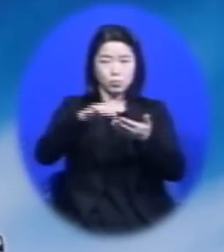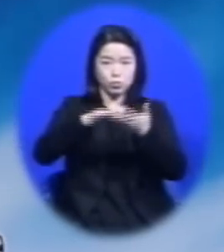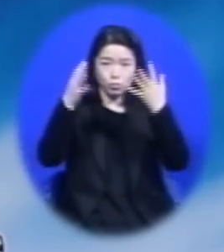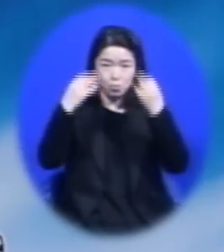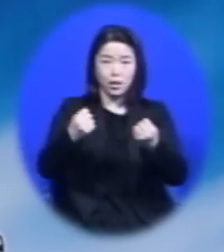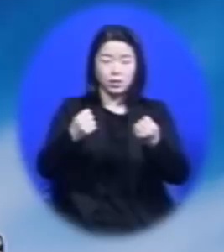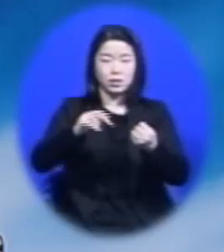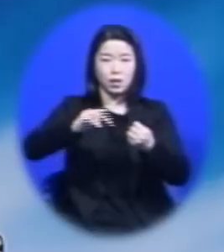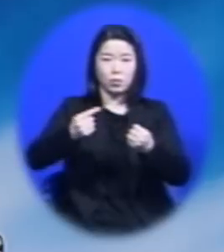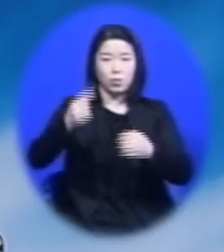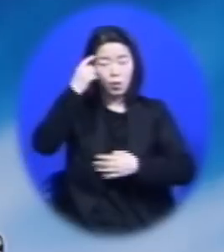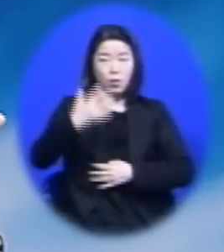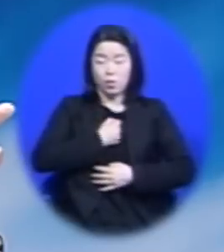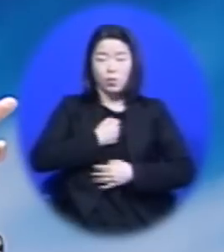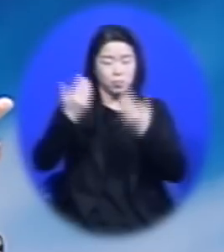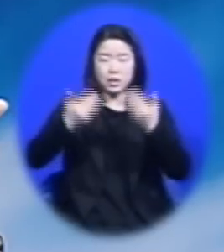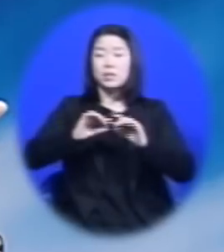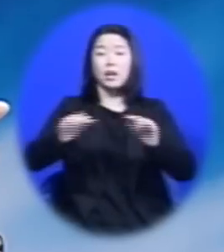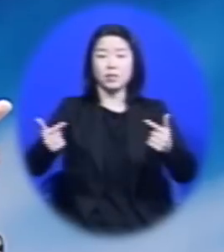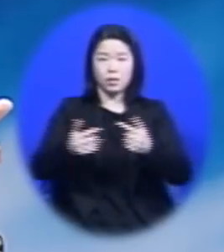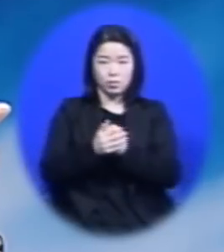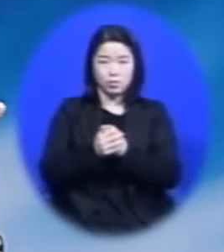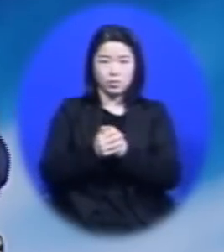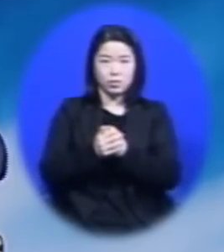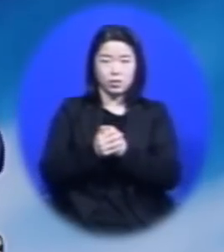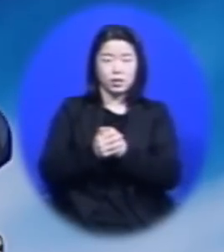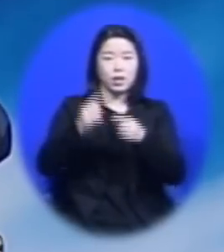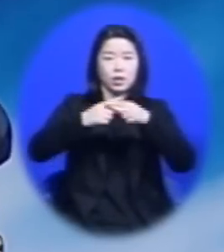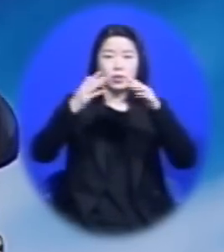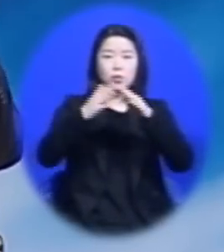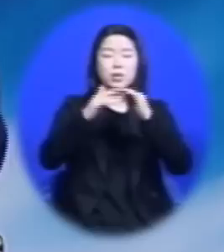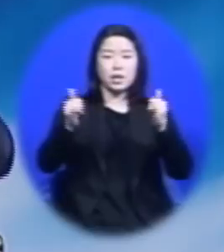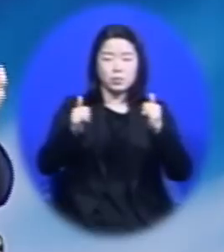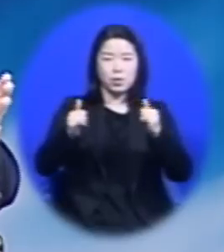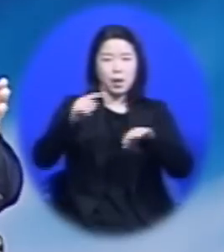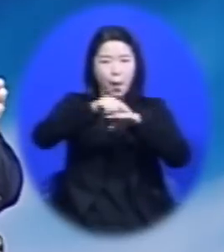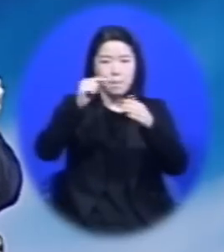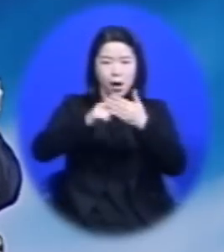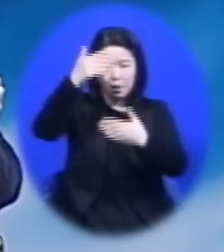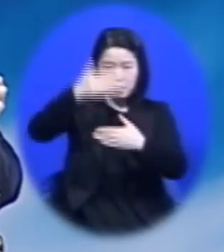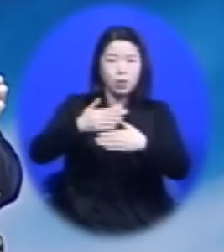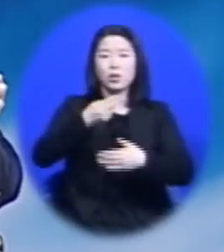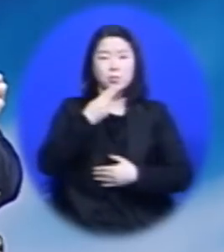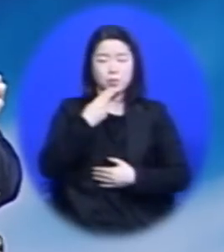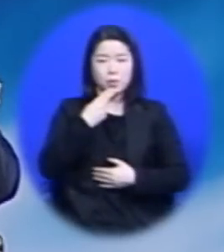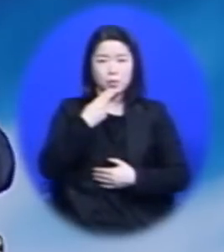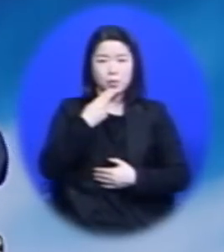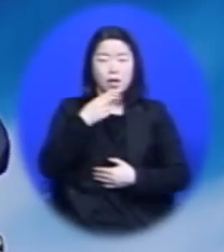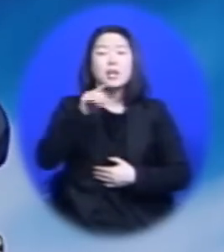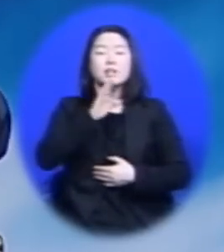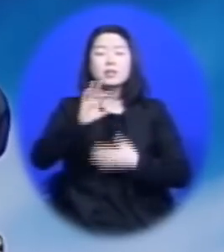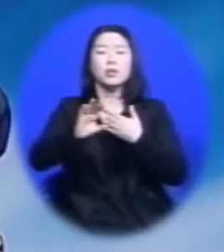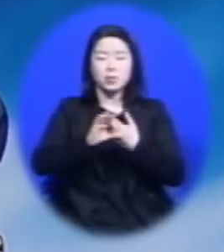많다고 충격을 받지 않습니다 교인들끼리 마음이 벽이 없어요